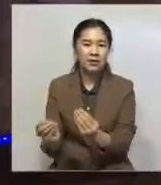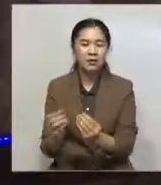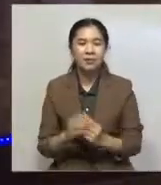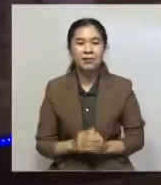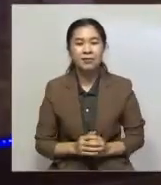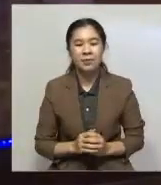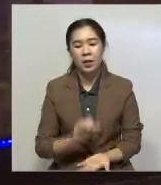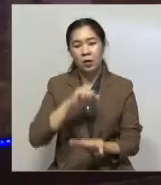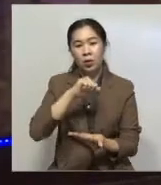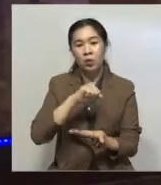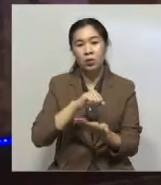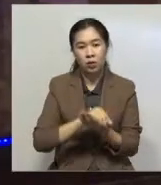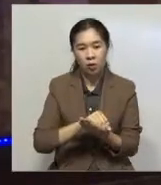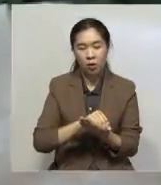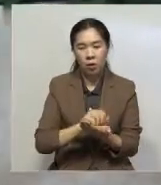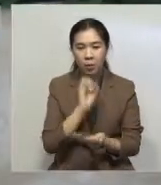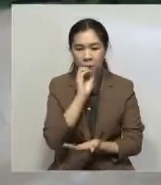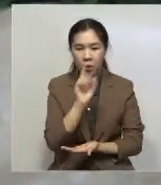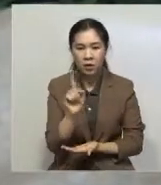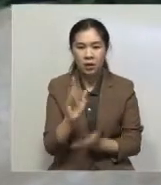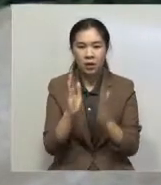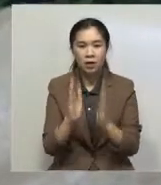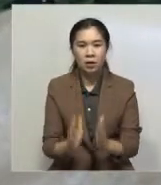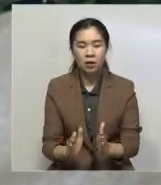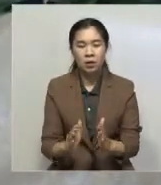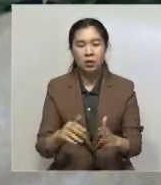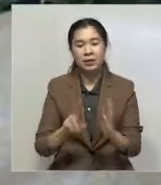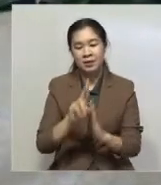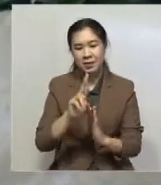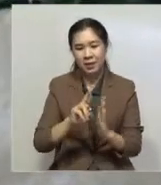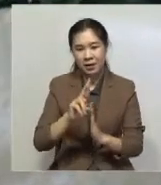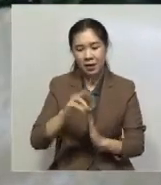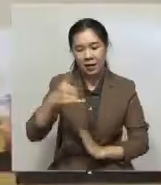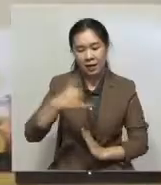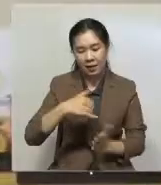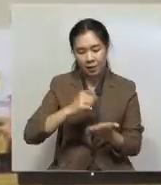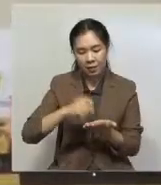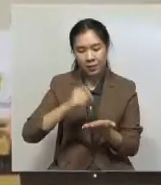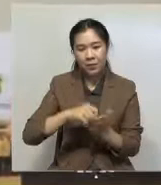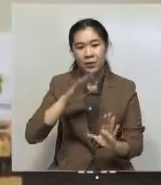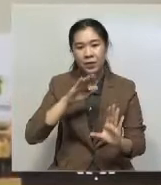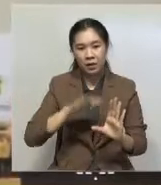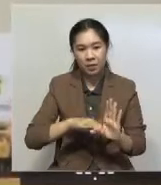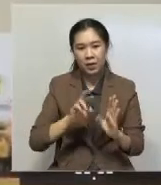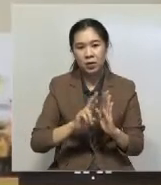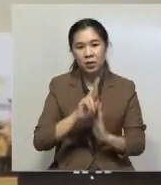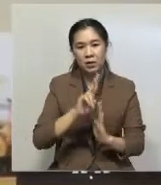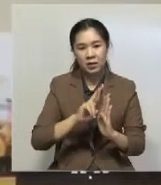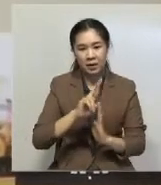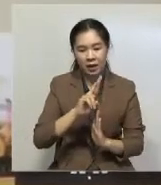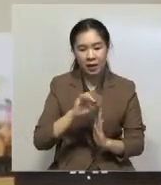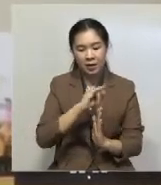ส่วนการเปิดให้จองสิทธิ์นะคะกรมธนารักษ์บอกว่าเปิดให้ประชาชนในจังหวัดเชียงรายลงทะเบียนจองสิทธิ์ทั้งโครงการที่จังหวัดเชียงราย